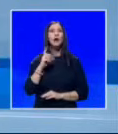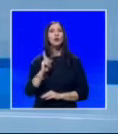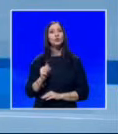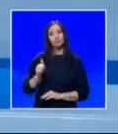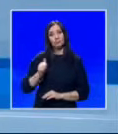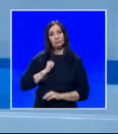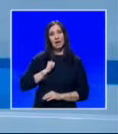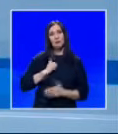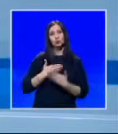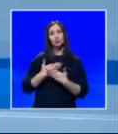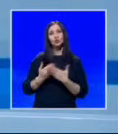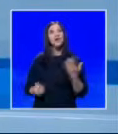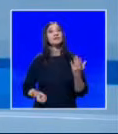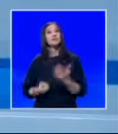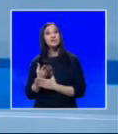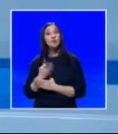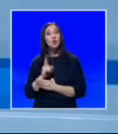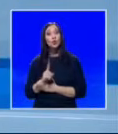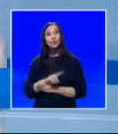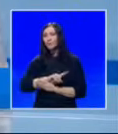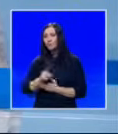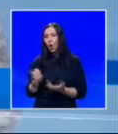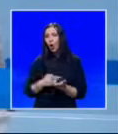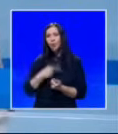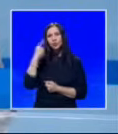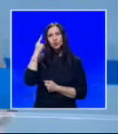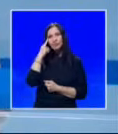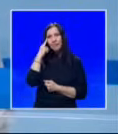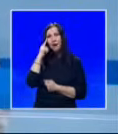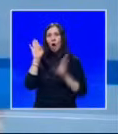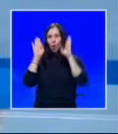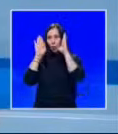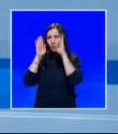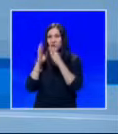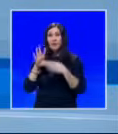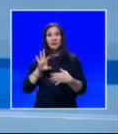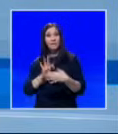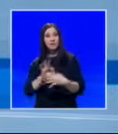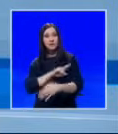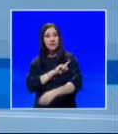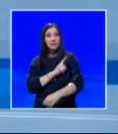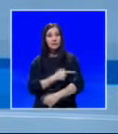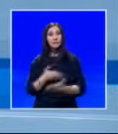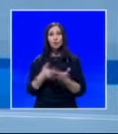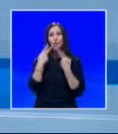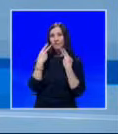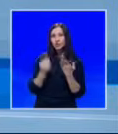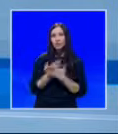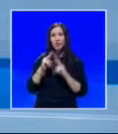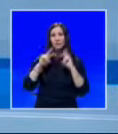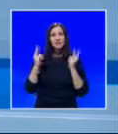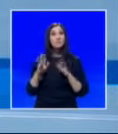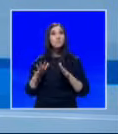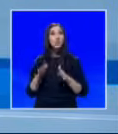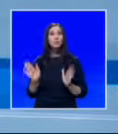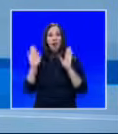си пазят отношенията с Възраждане, които, доколкото знам, и консервативните си връзки засилват, защото виждат, че новия свят може би